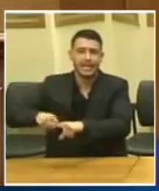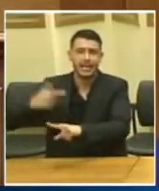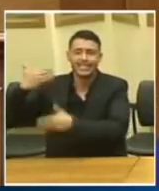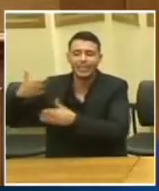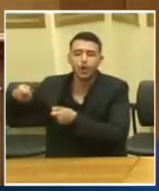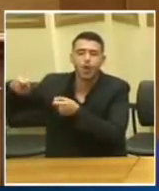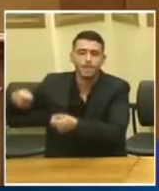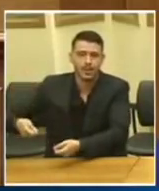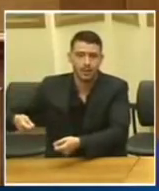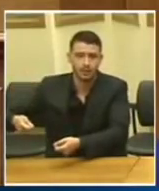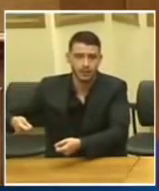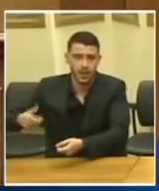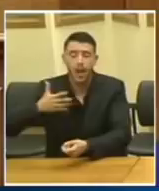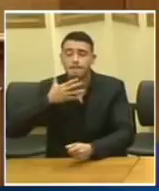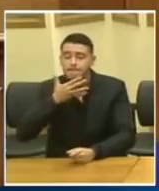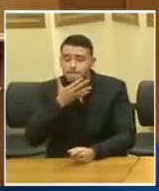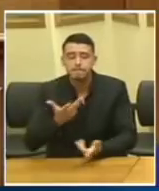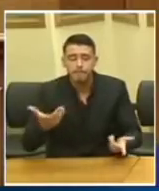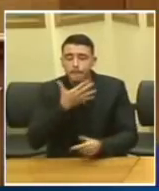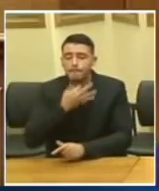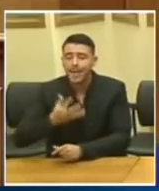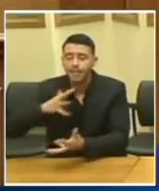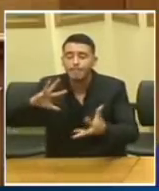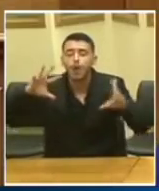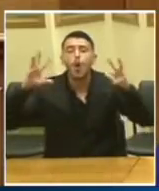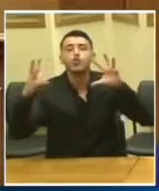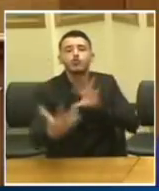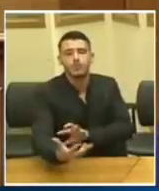κομμάτι της παγκόσμιας πολιτισμικής κληρονομιάς.